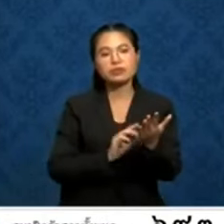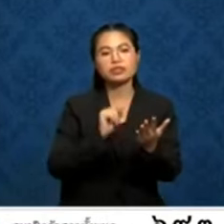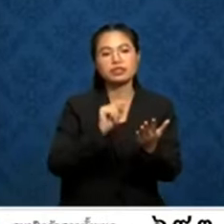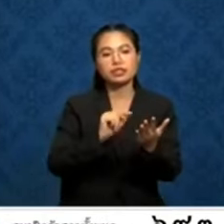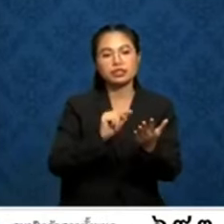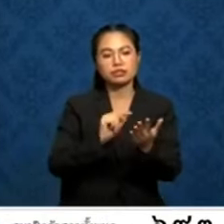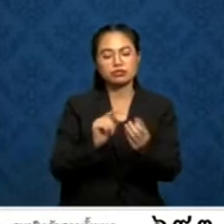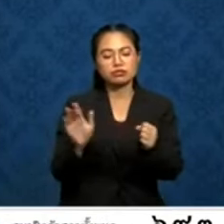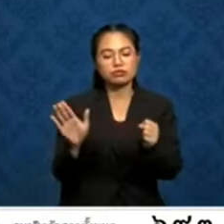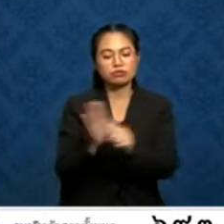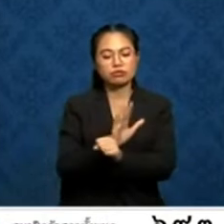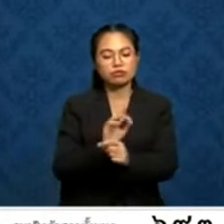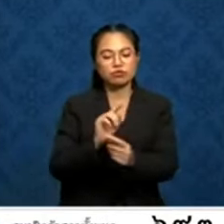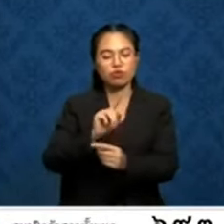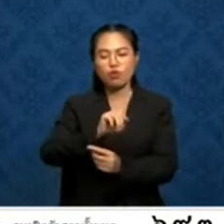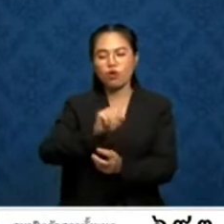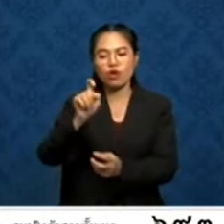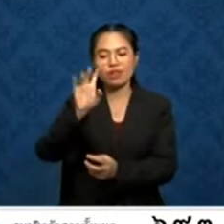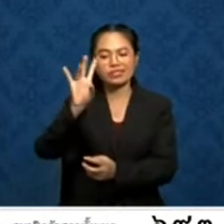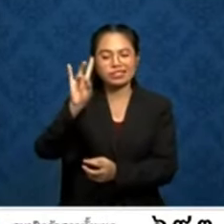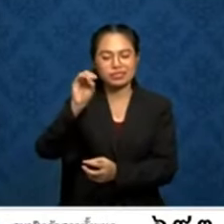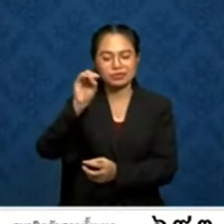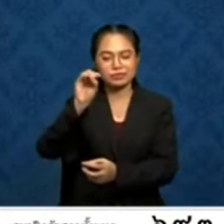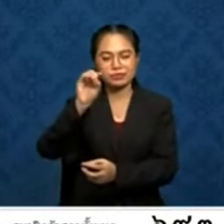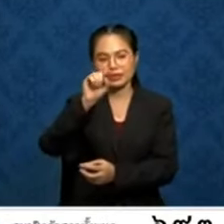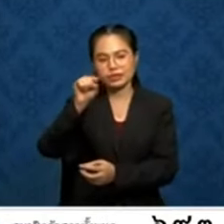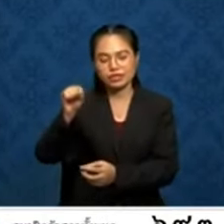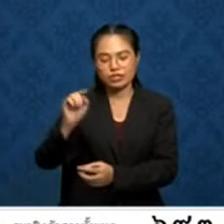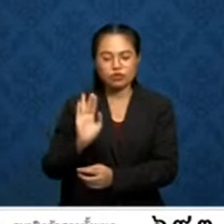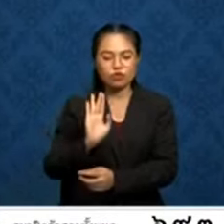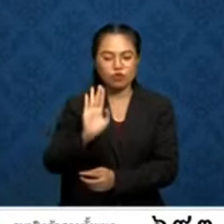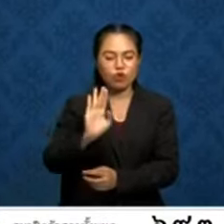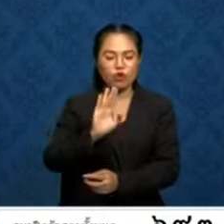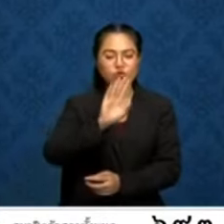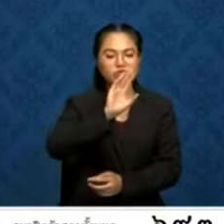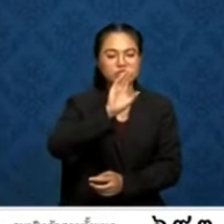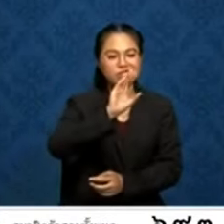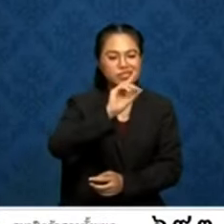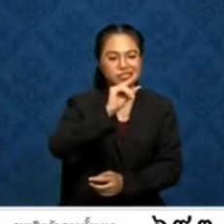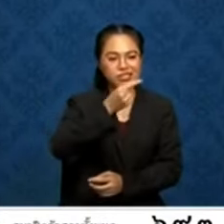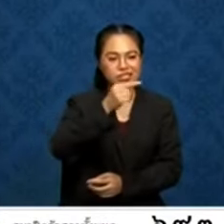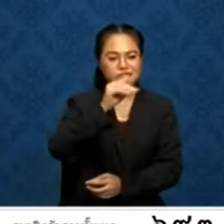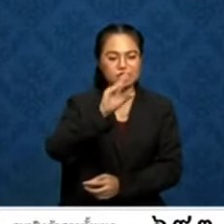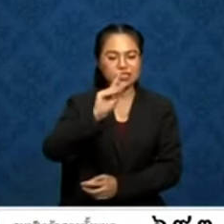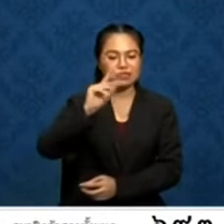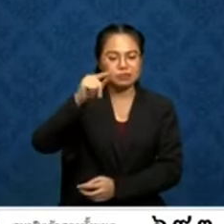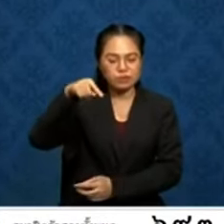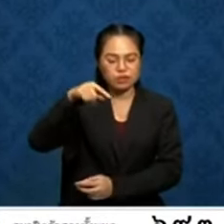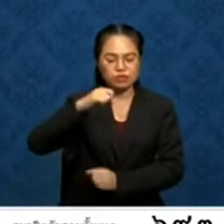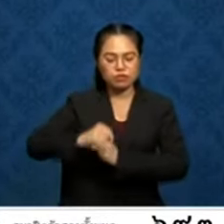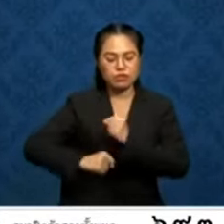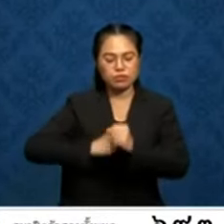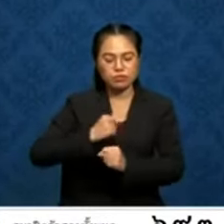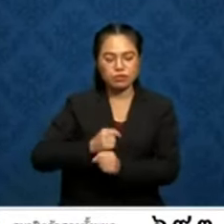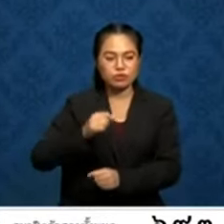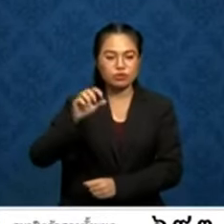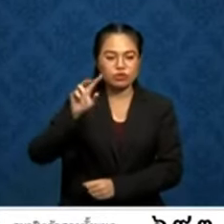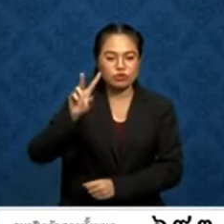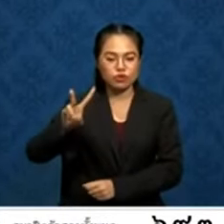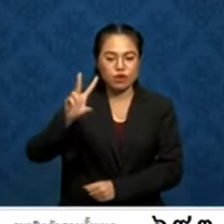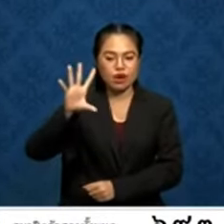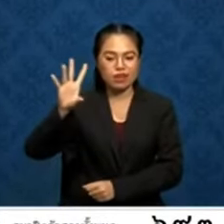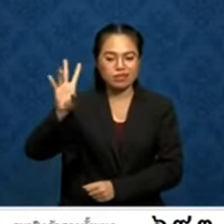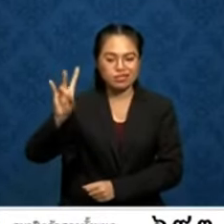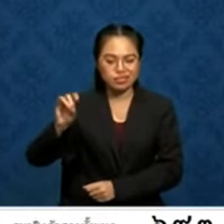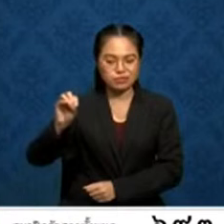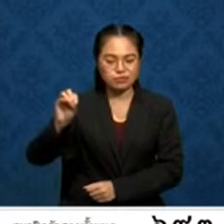อยละ70ของ GDP ในปี2570ซึ่งเป็นความท้าทายอันยิ่งยวดที่รัฐ